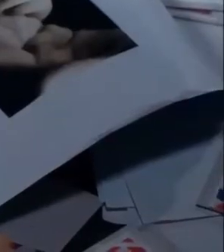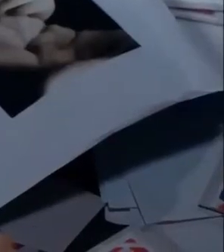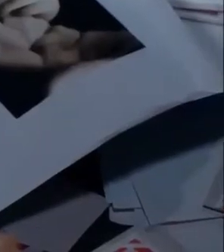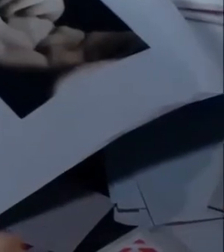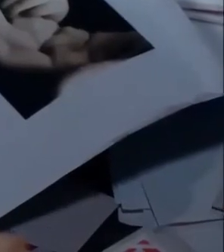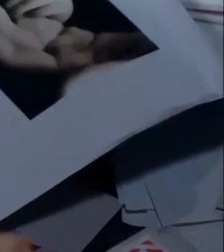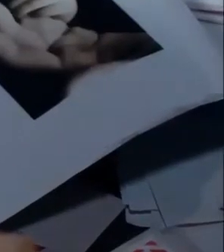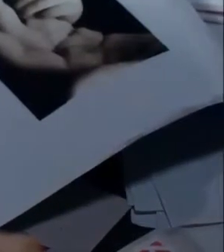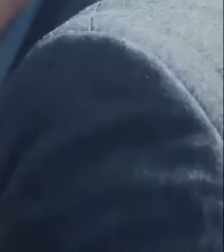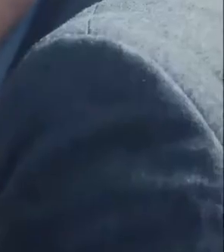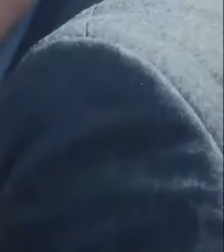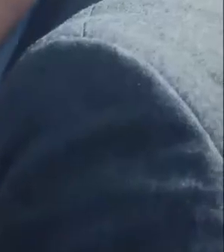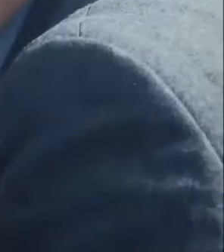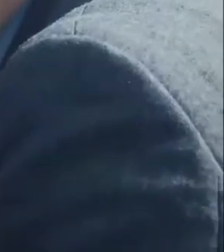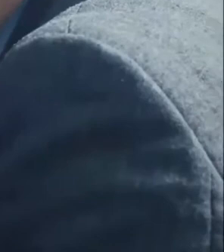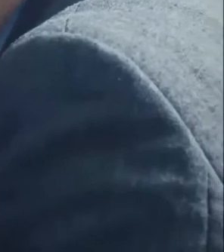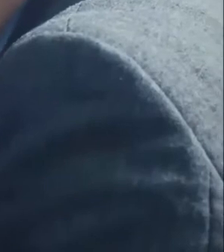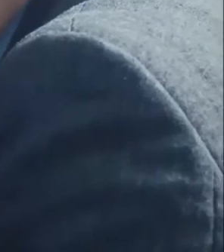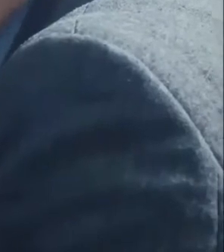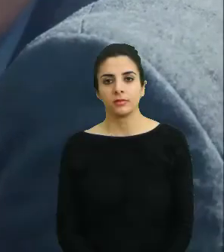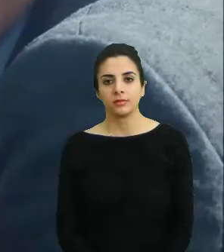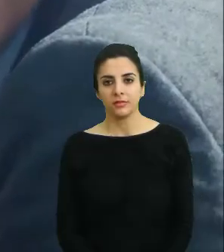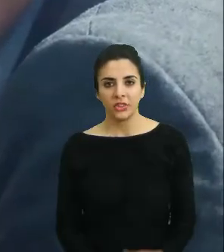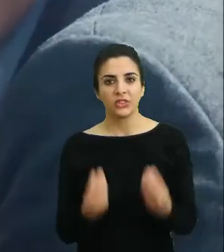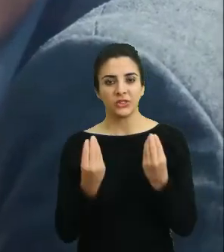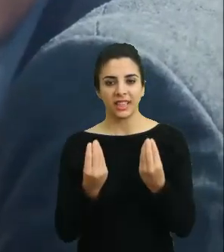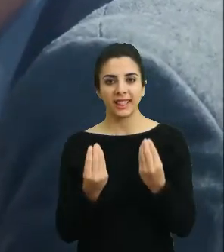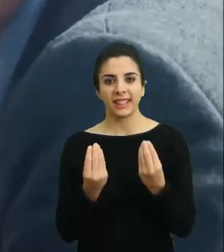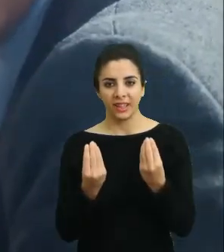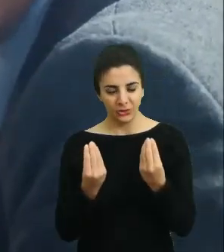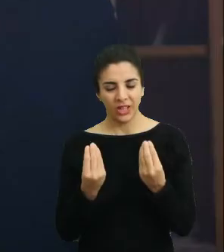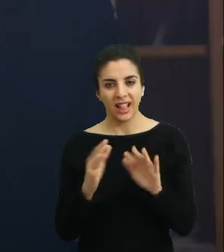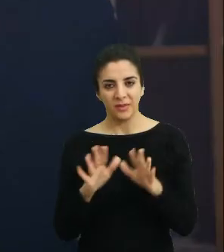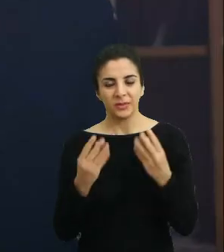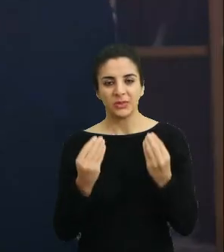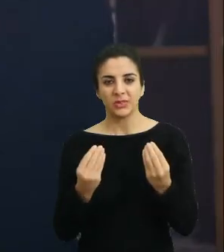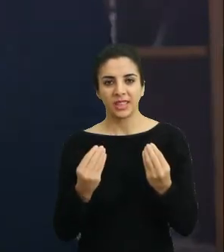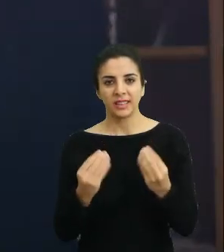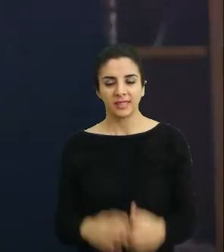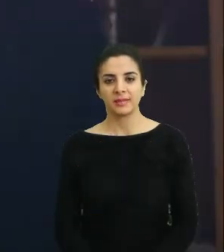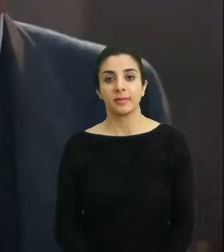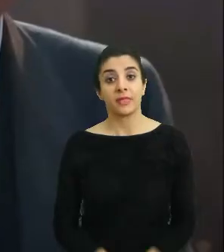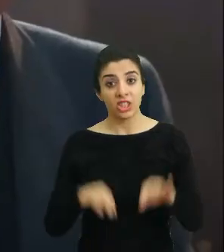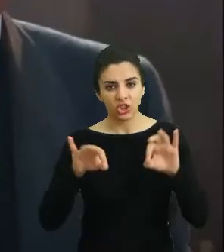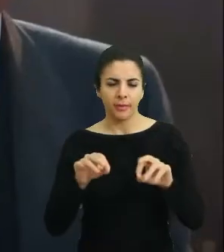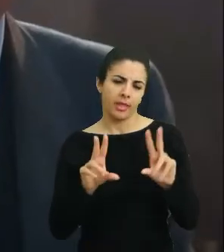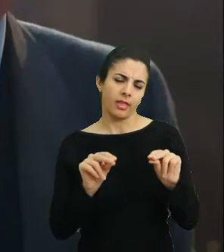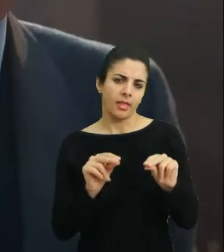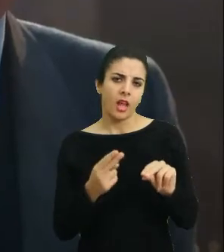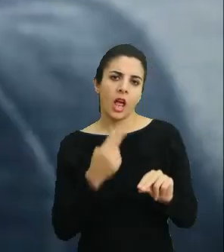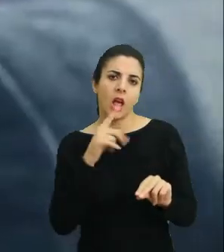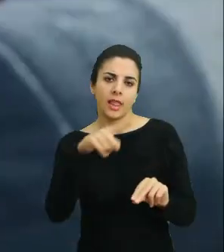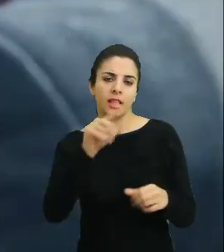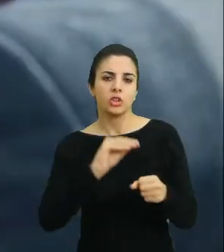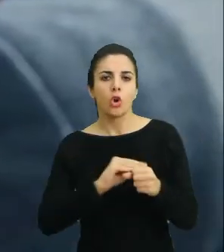Kırlangıçları ürkütmeyin manşeti altında konuyla ilgili şiir yazılı. Güzel, güzel. Şimdilik bu kadar yeter hanımlar